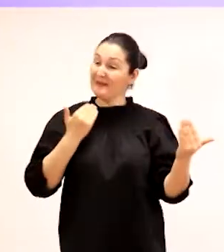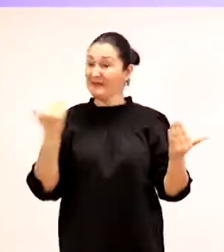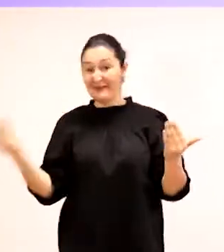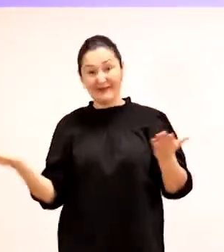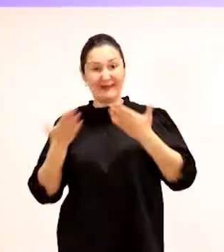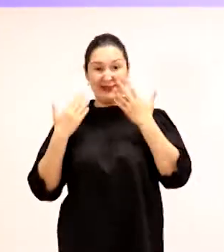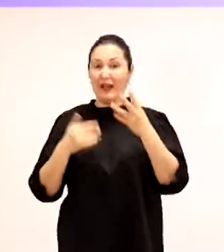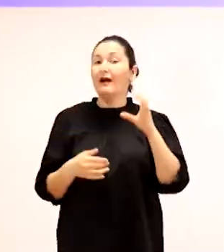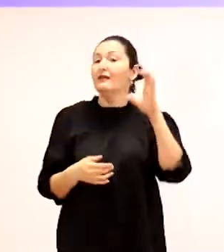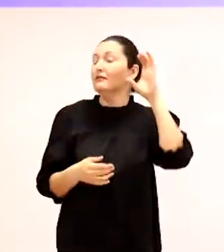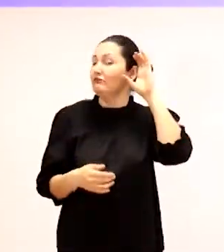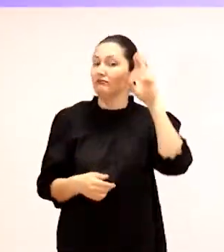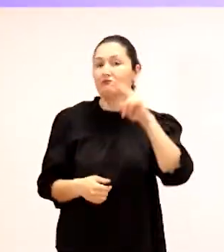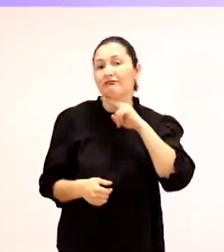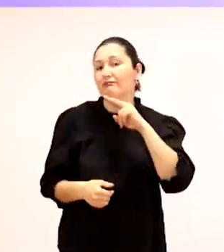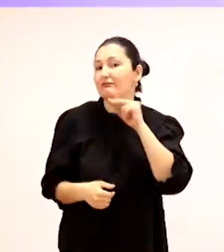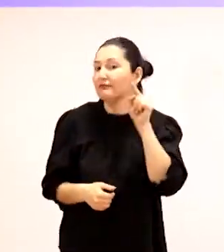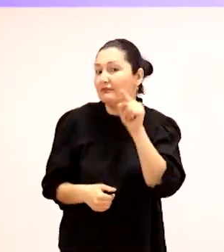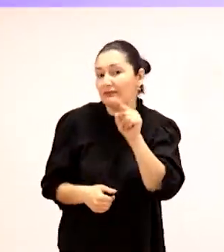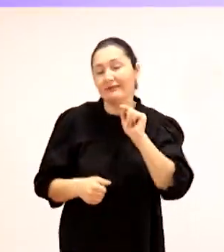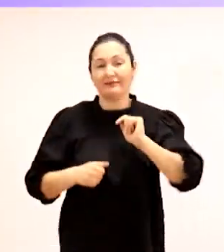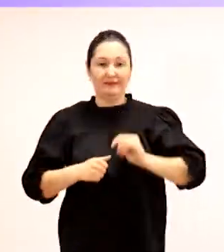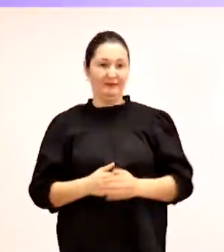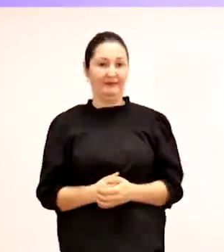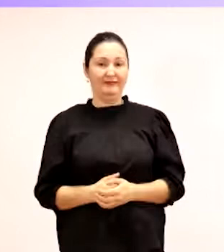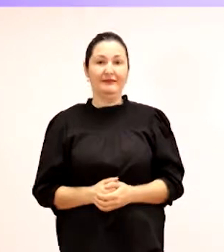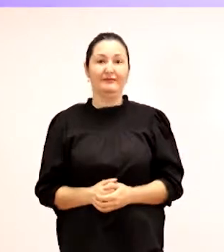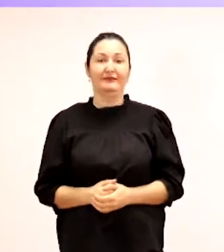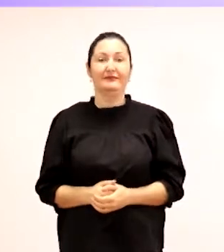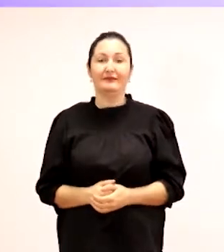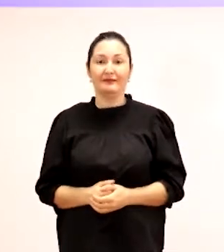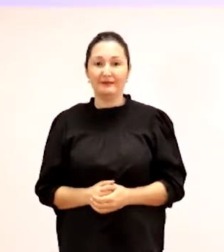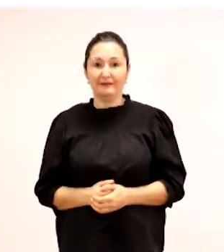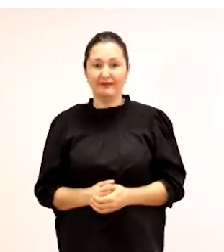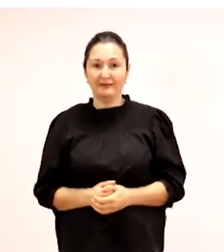А вы внимательно слушайте.